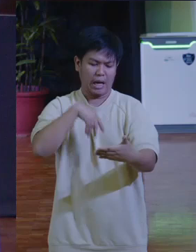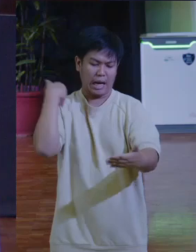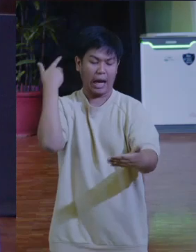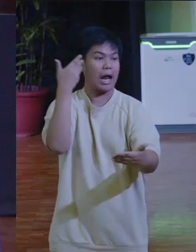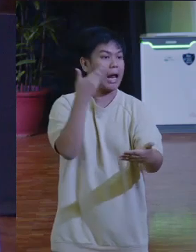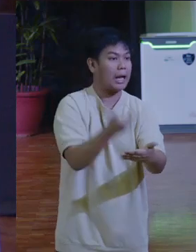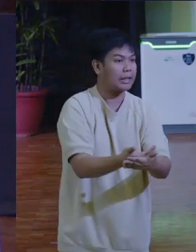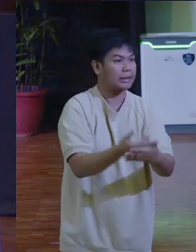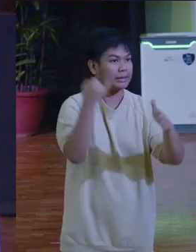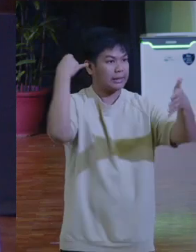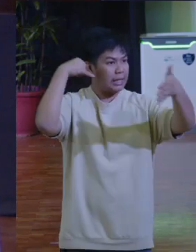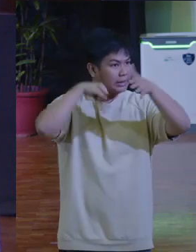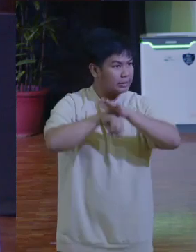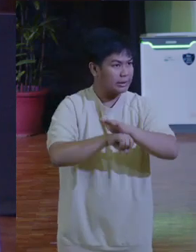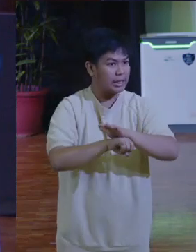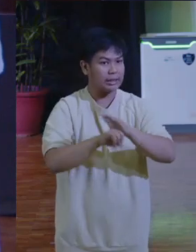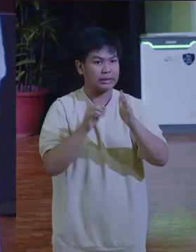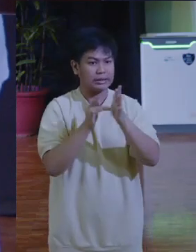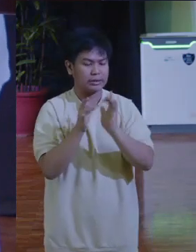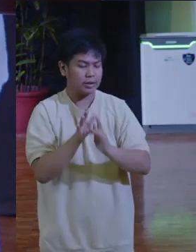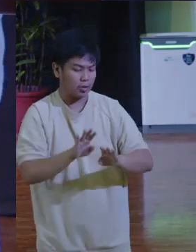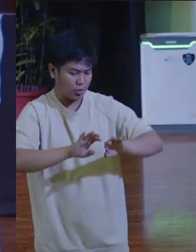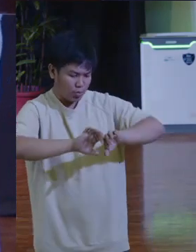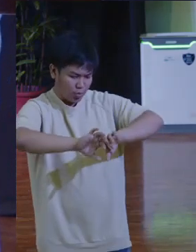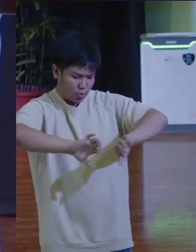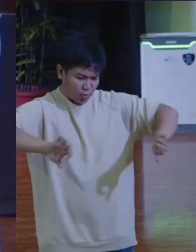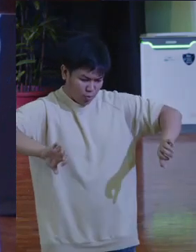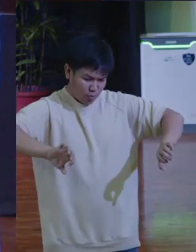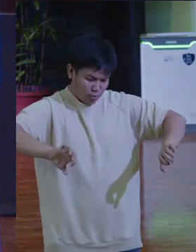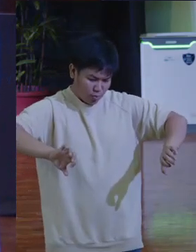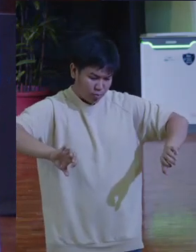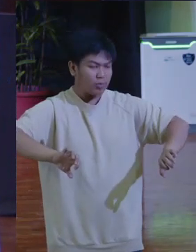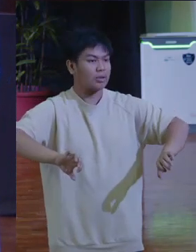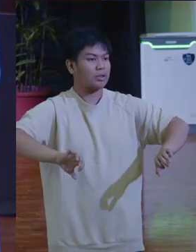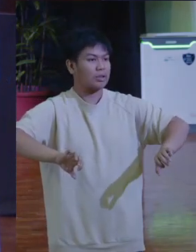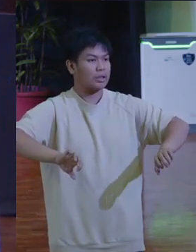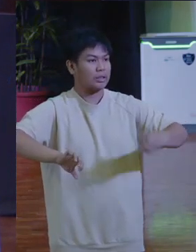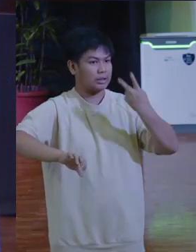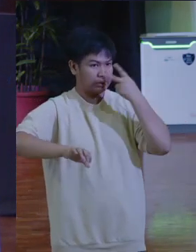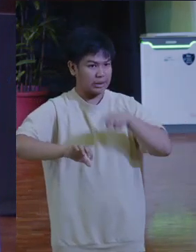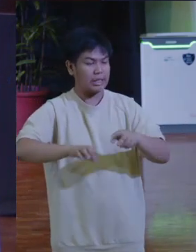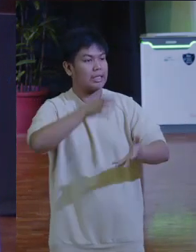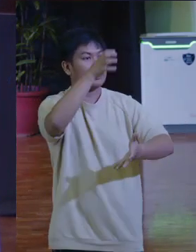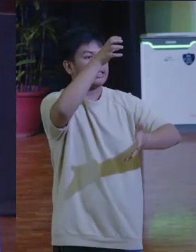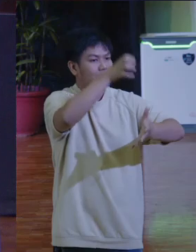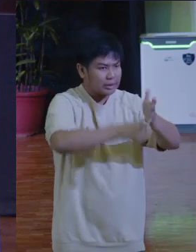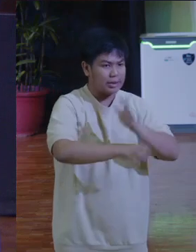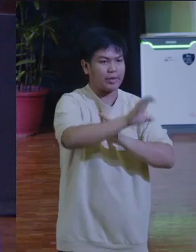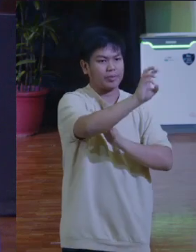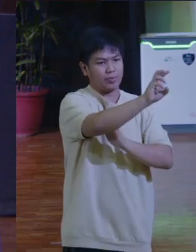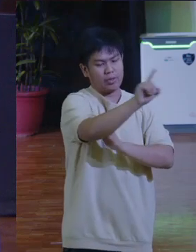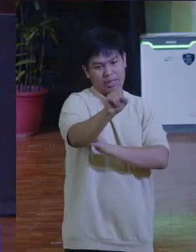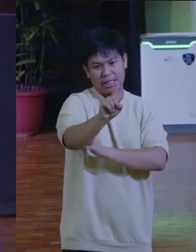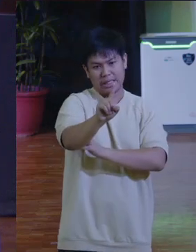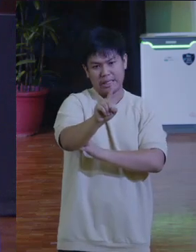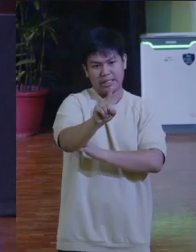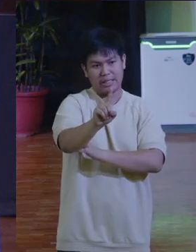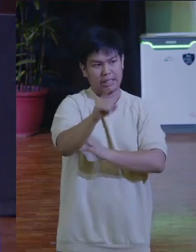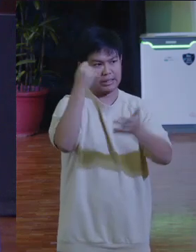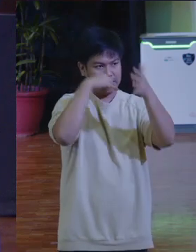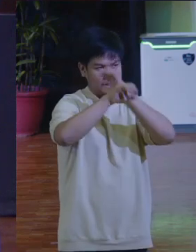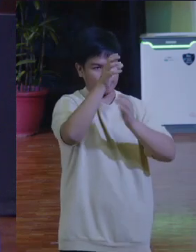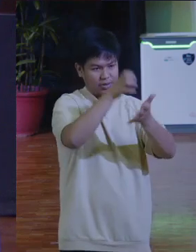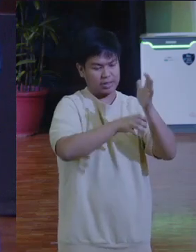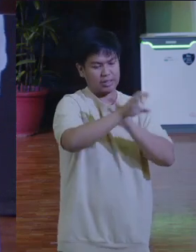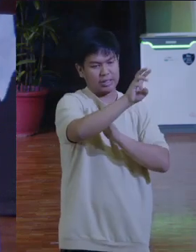sa scripture reading, binuksan niya ang scroll ni Isaiah sa Isaiah 61 verses 1